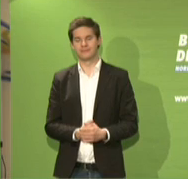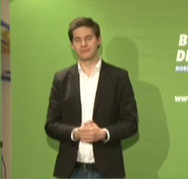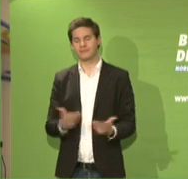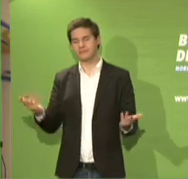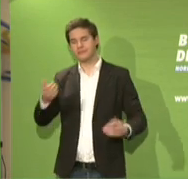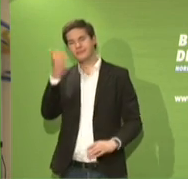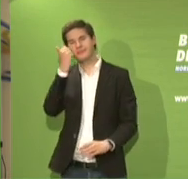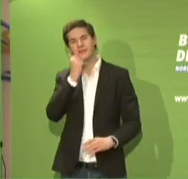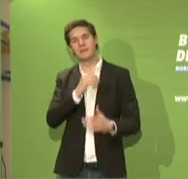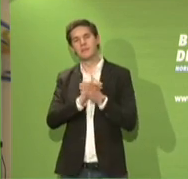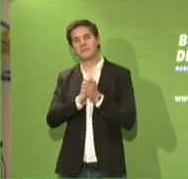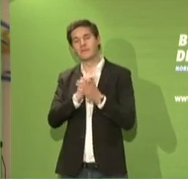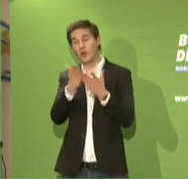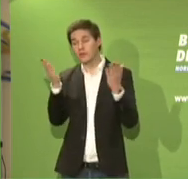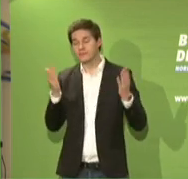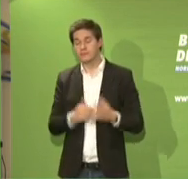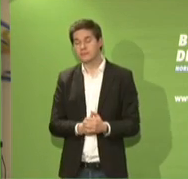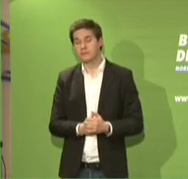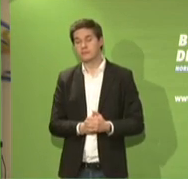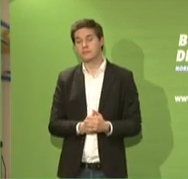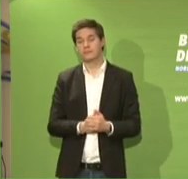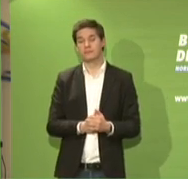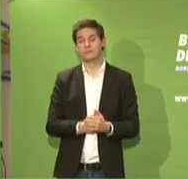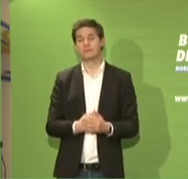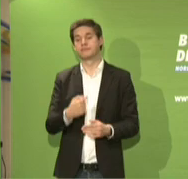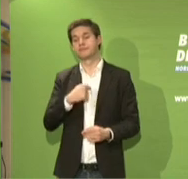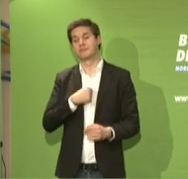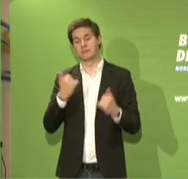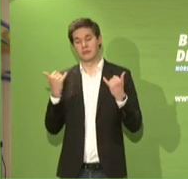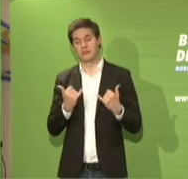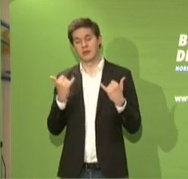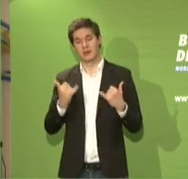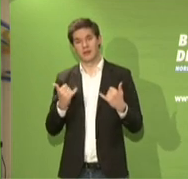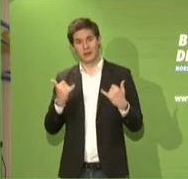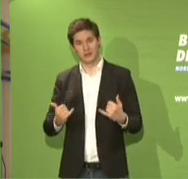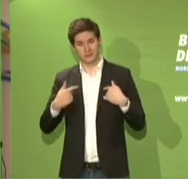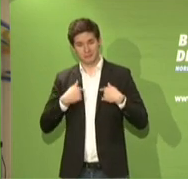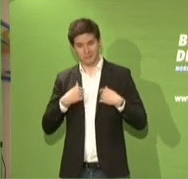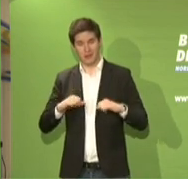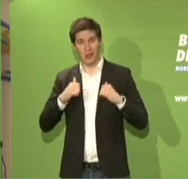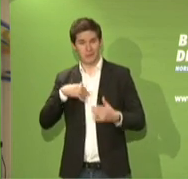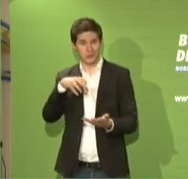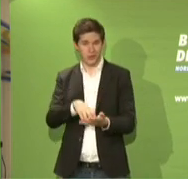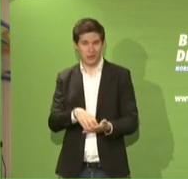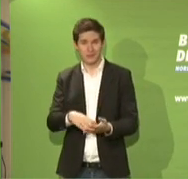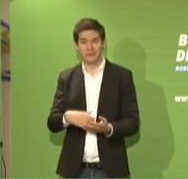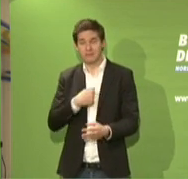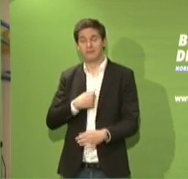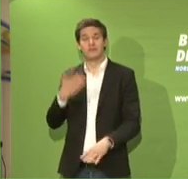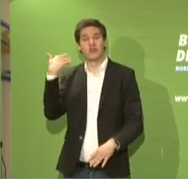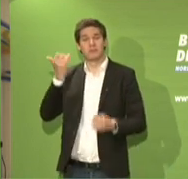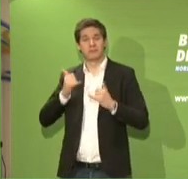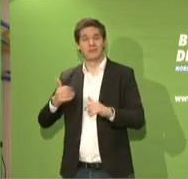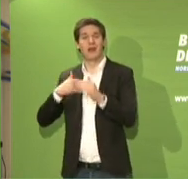Liebe Freundinnen und Freunde, ich lebe jetzt in der Stadt, ich komme vom Land und ich bin grün und ich